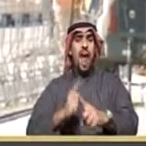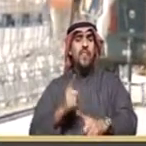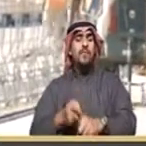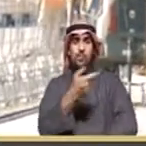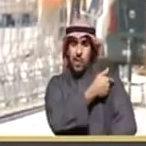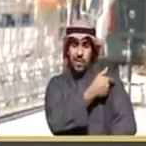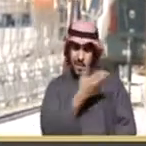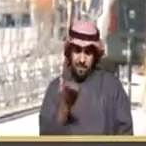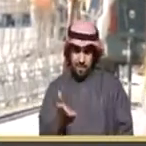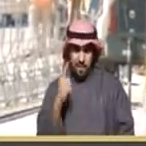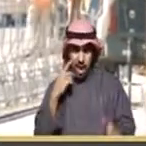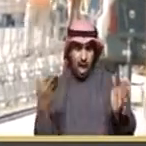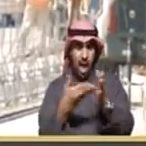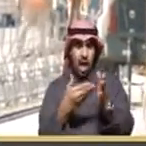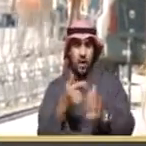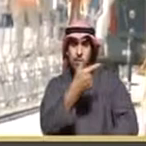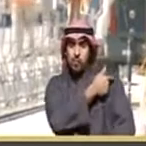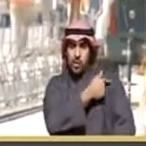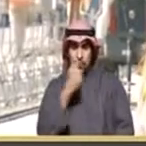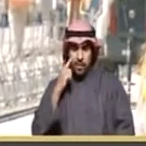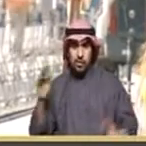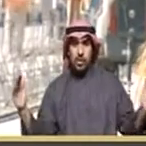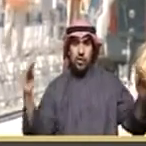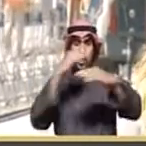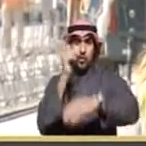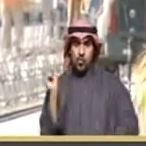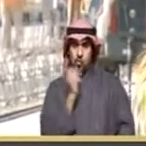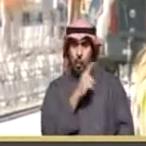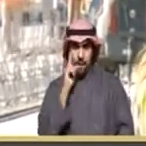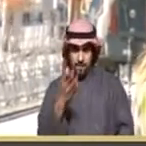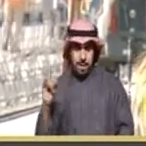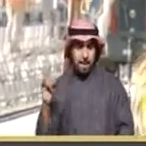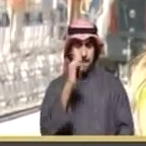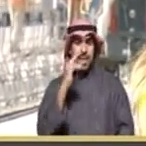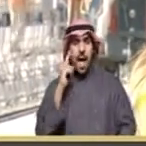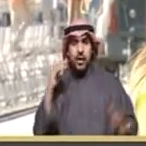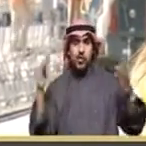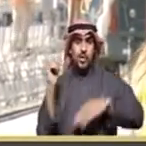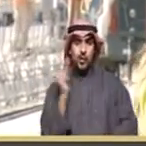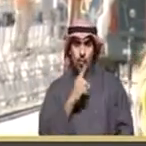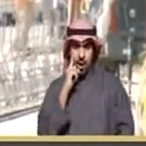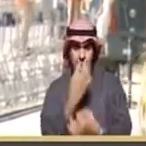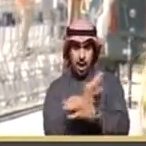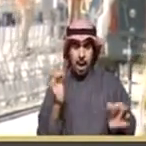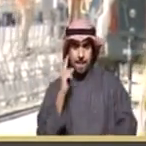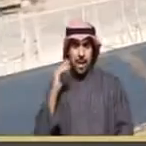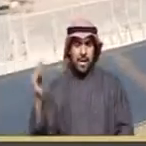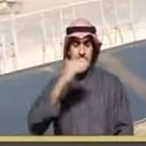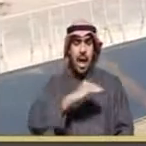الغزالي، والمرحلة الرابعة من طريق المطار إلى تقاطع الغزالي، وآخر مرحلة اللي هي تقاطع طريق